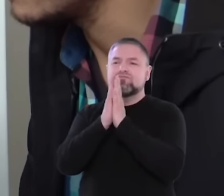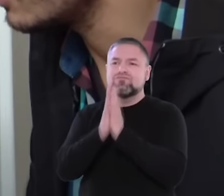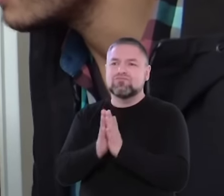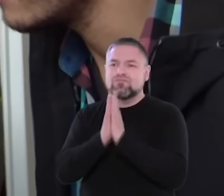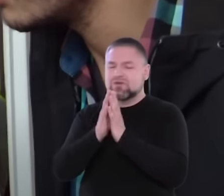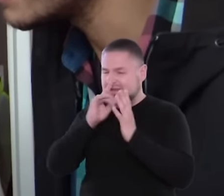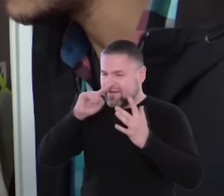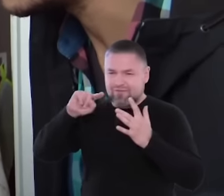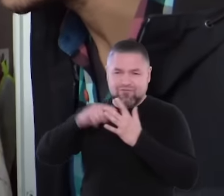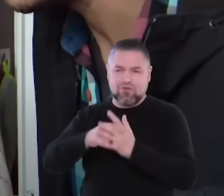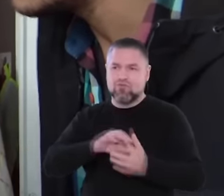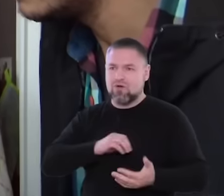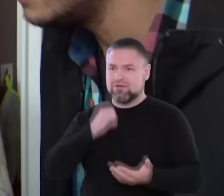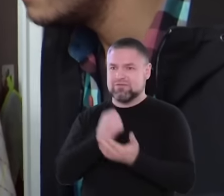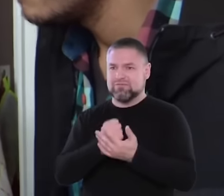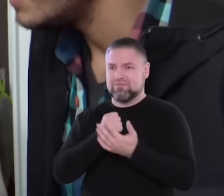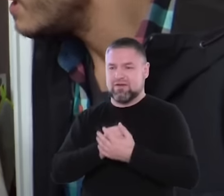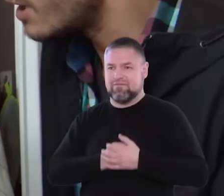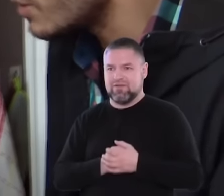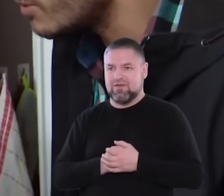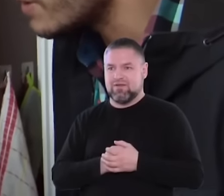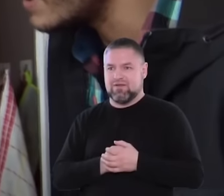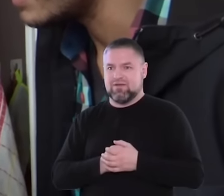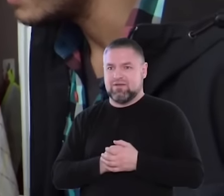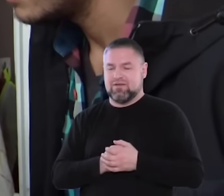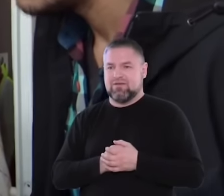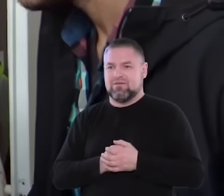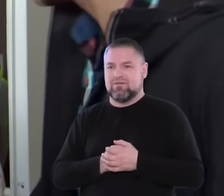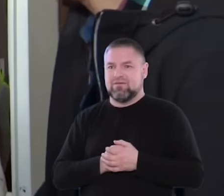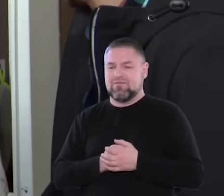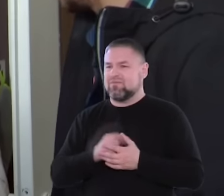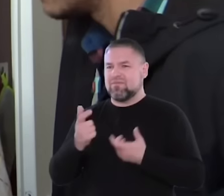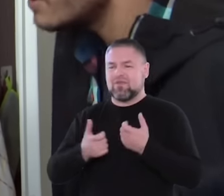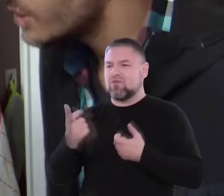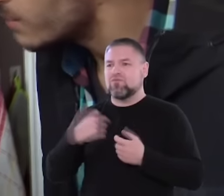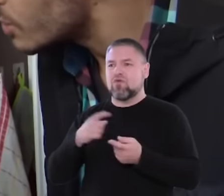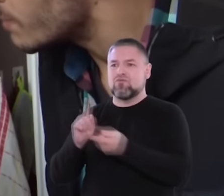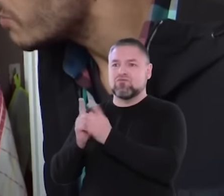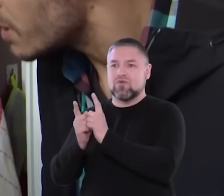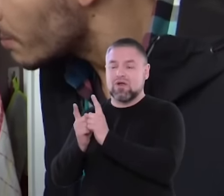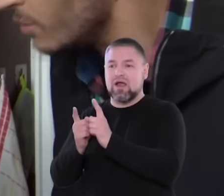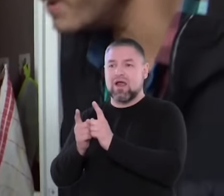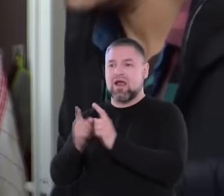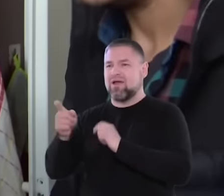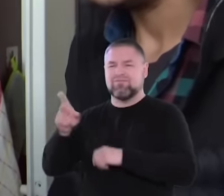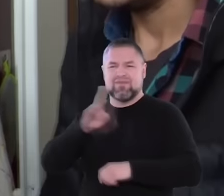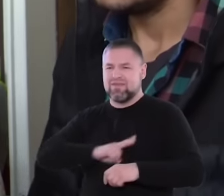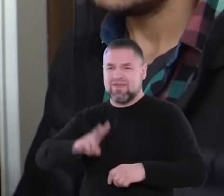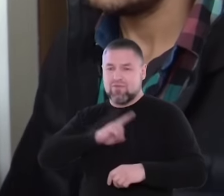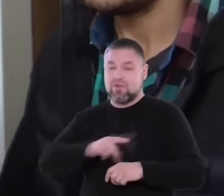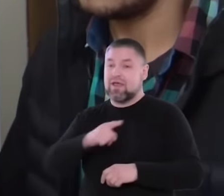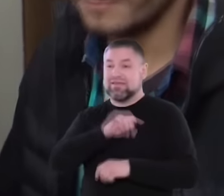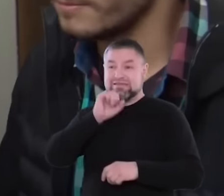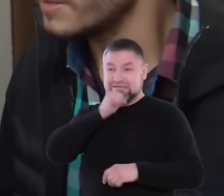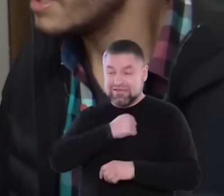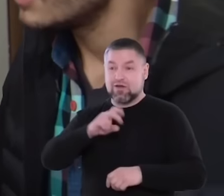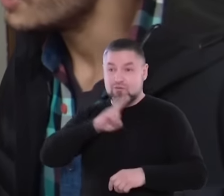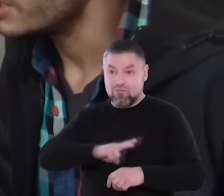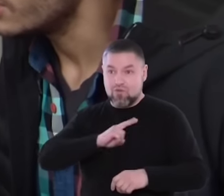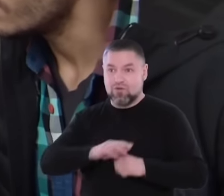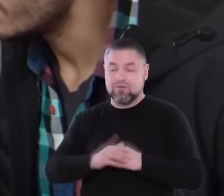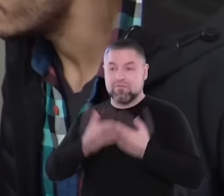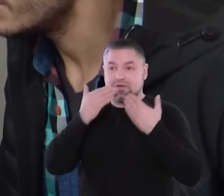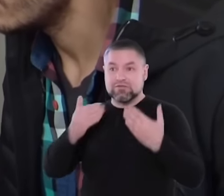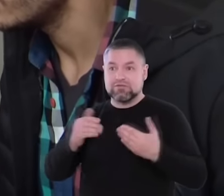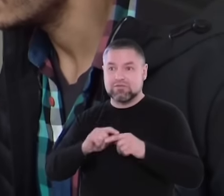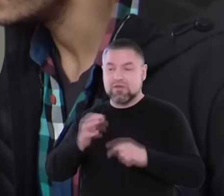ty się nie wtrącaj w moje sprawy, jasne? I daruj sobie to swatanie. Poza tym, ta dziewczyna mi się zupełnie nie podoba. Stara, to ci się podoba?